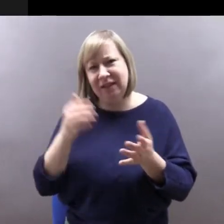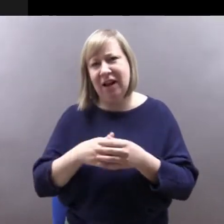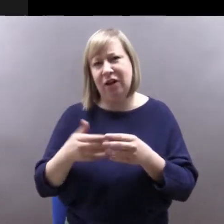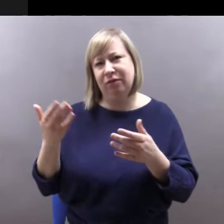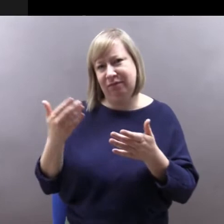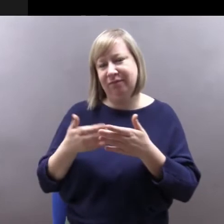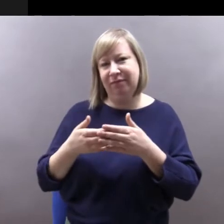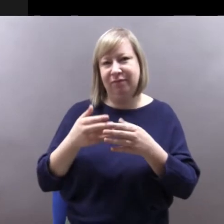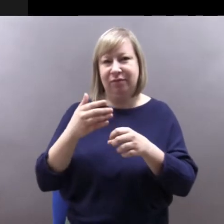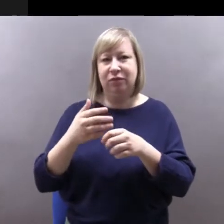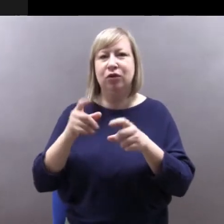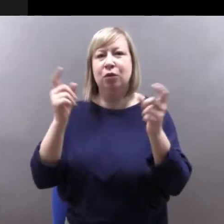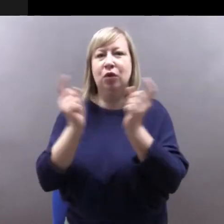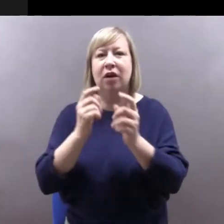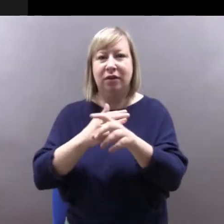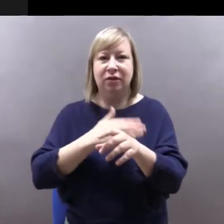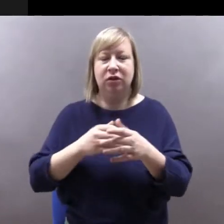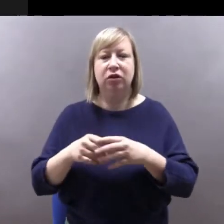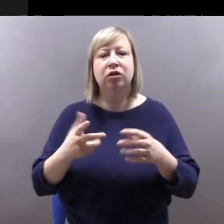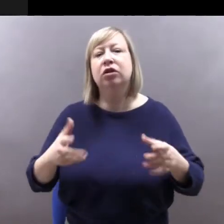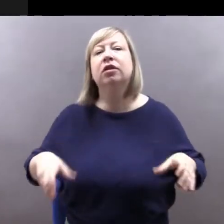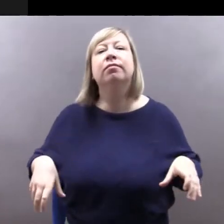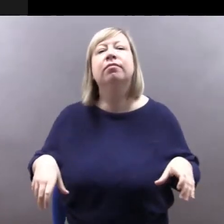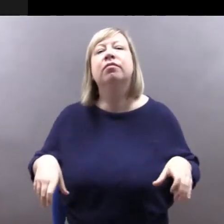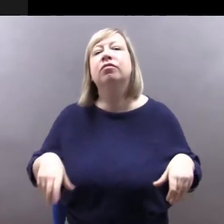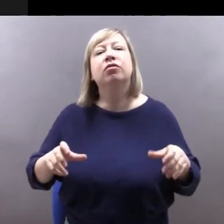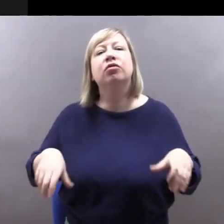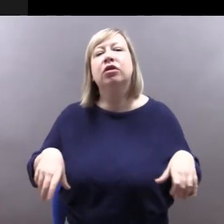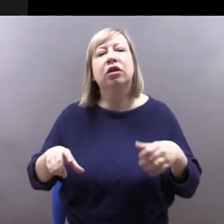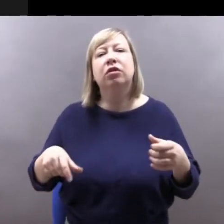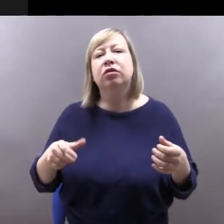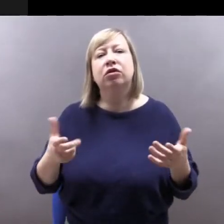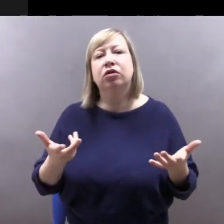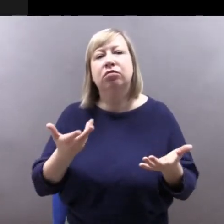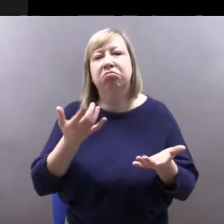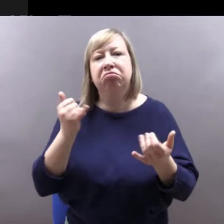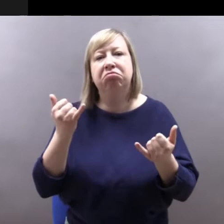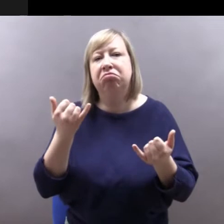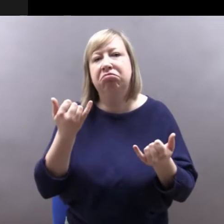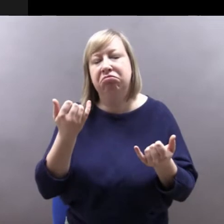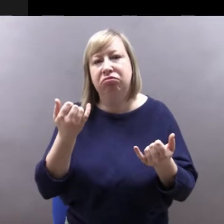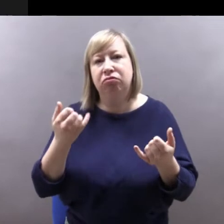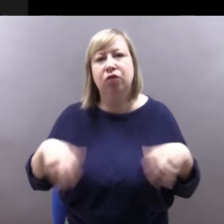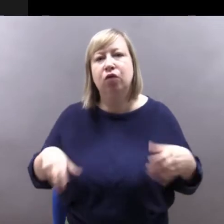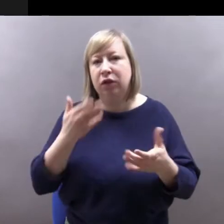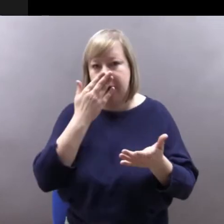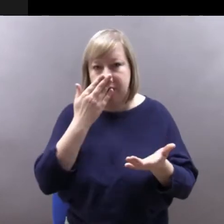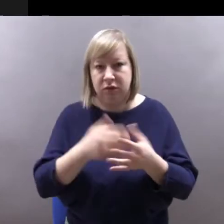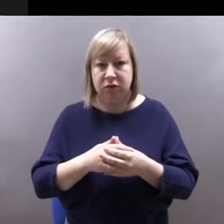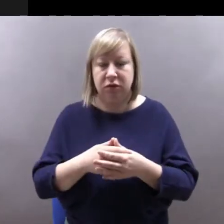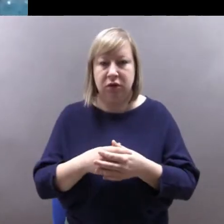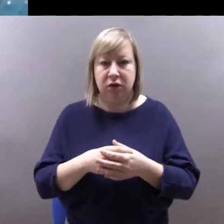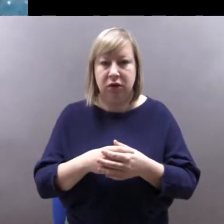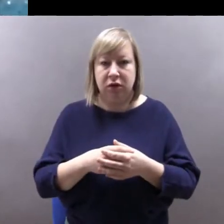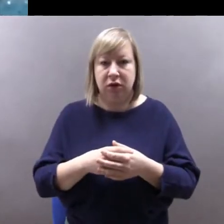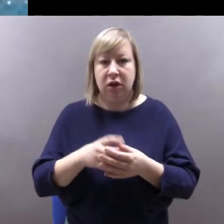którą Państwo znają już na pewno z poprzedniego spotkania o windach. Ty jeździsz na jakim wózku i dlaczego?